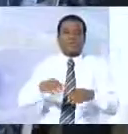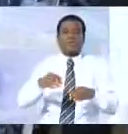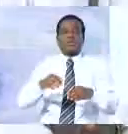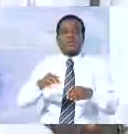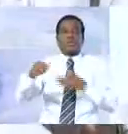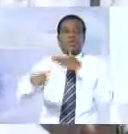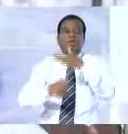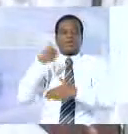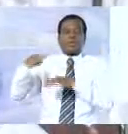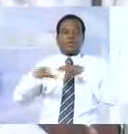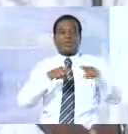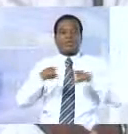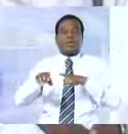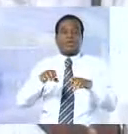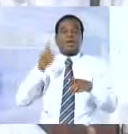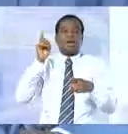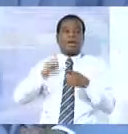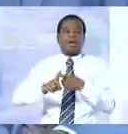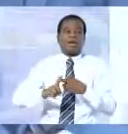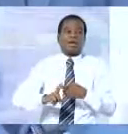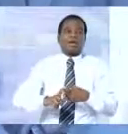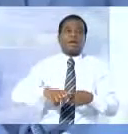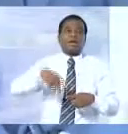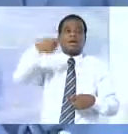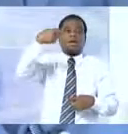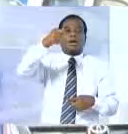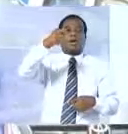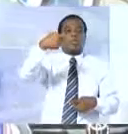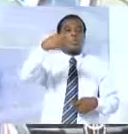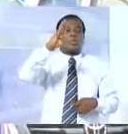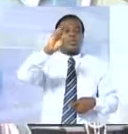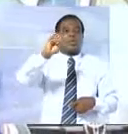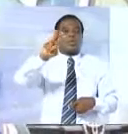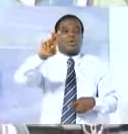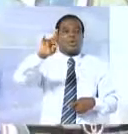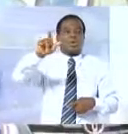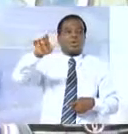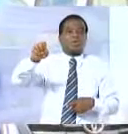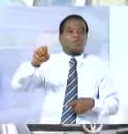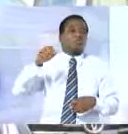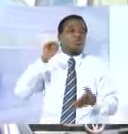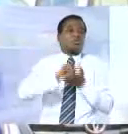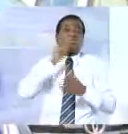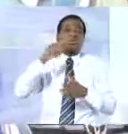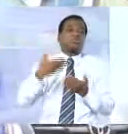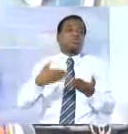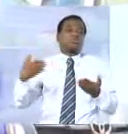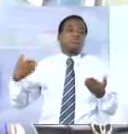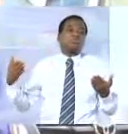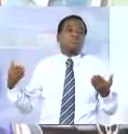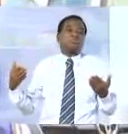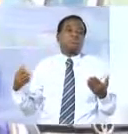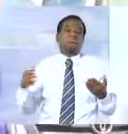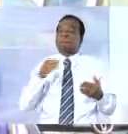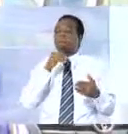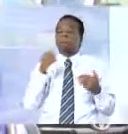qui se sont déroulés à Kapo et Orikoumandje dans la région d'Aboville. Ces actes qui sont, on va dire, inutiles,